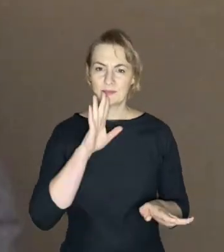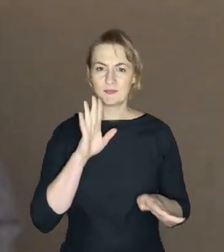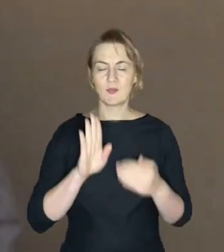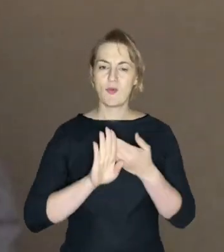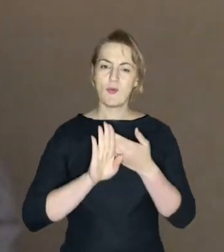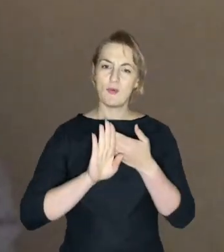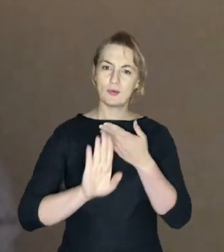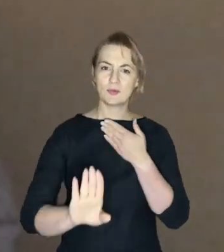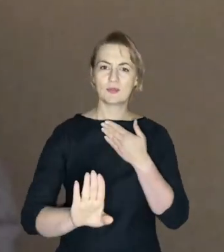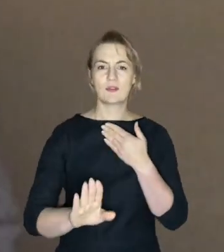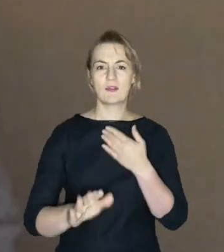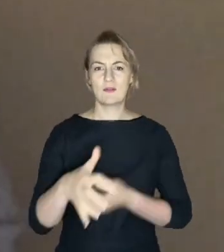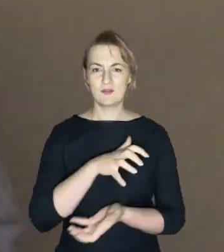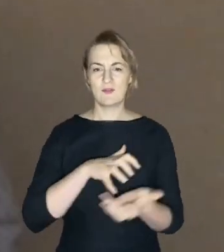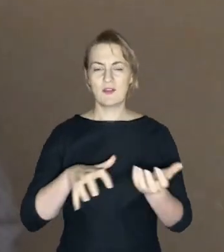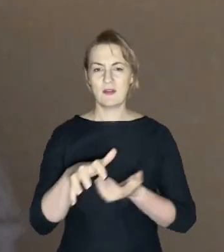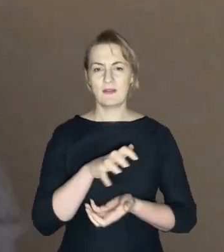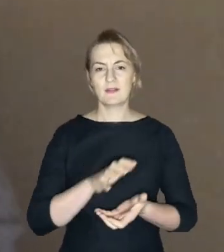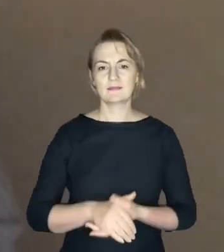dualistyczny, oddzielony świat.